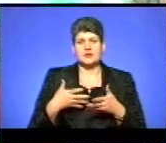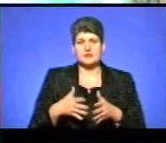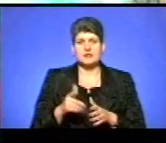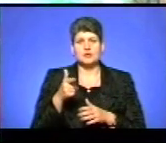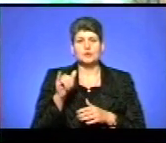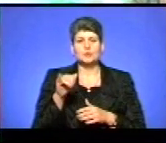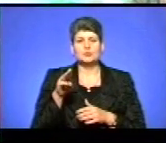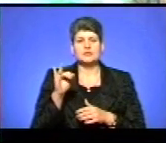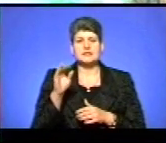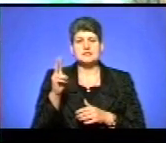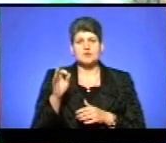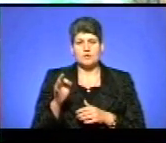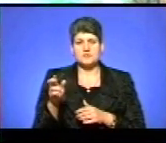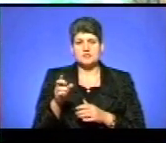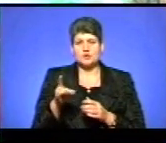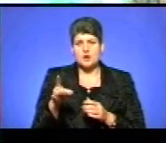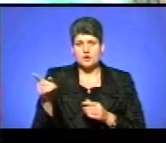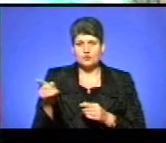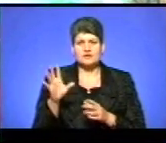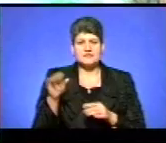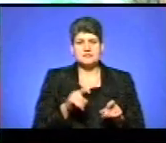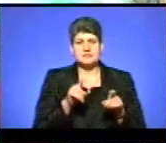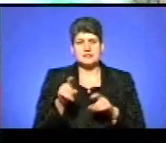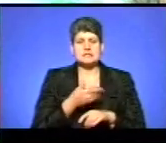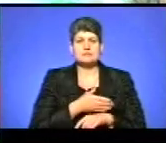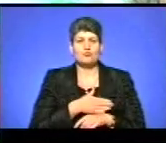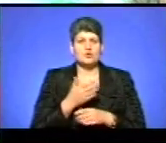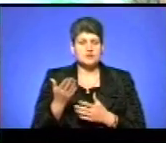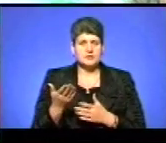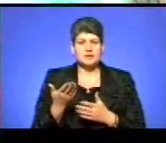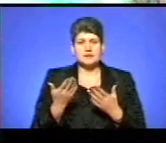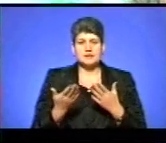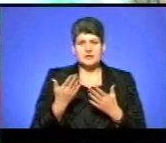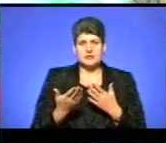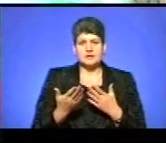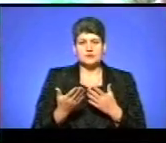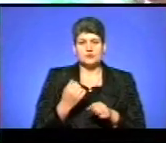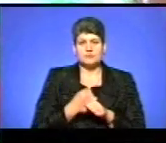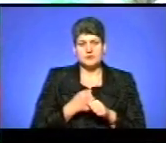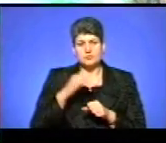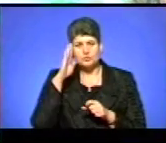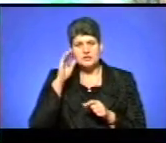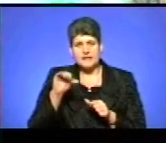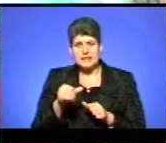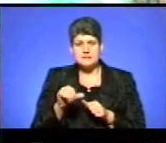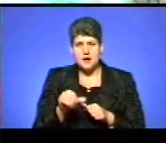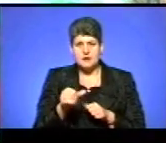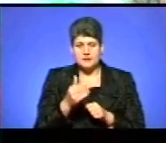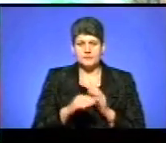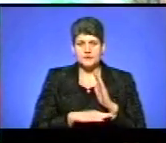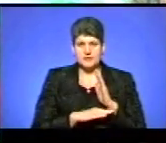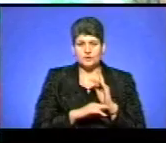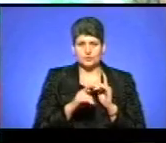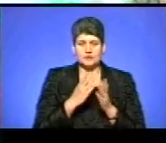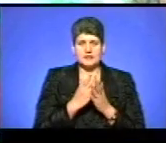Гутицького, Бережанського району. Там всі переселенці з Польщі. Якщо мужики різьбярили по дереву, вся різьба от, тут є їхня,